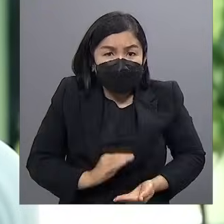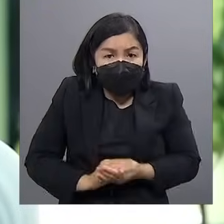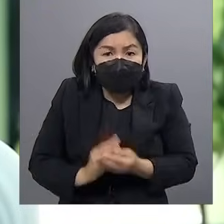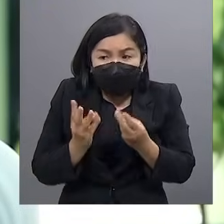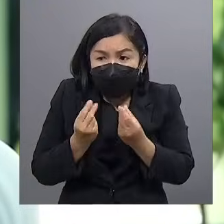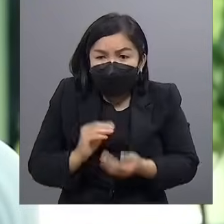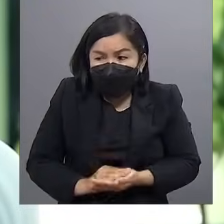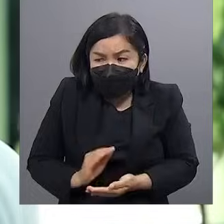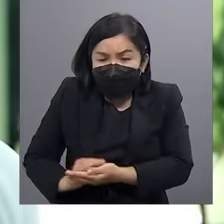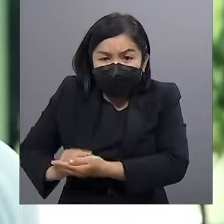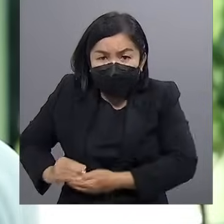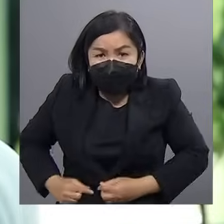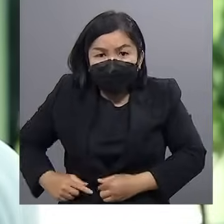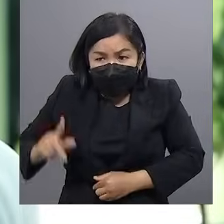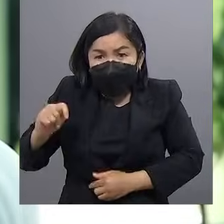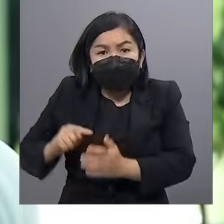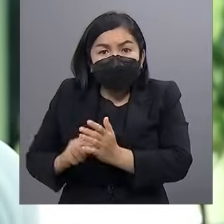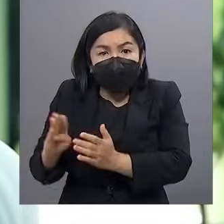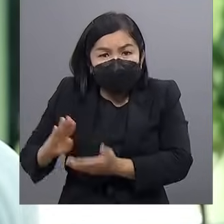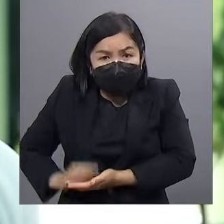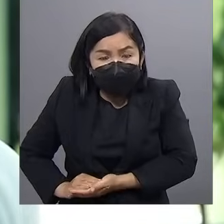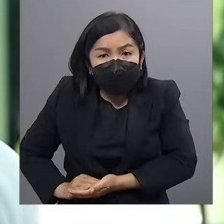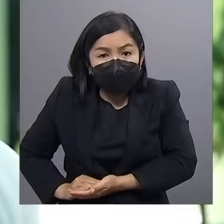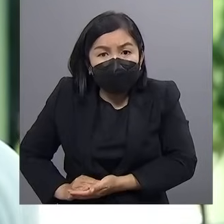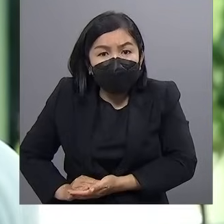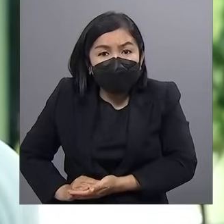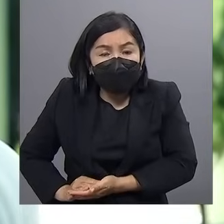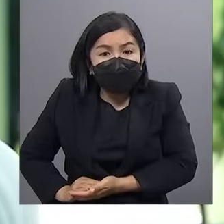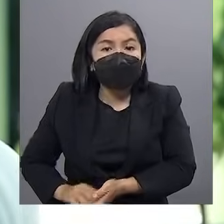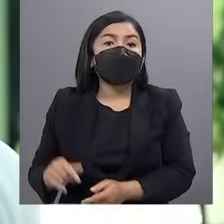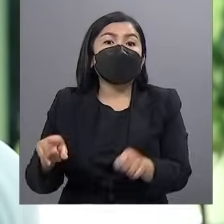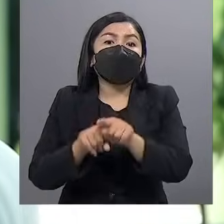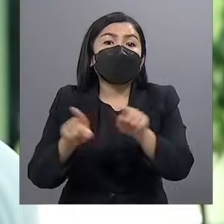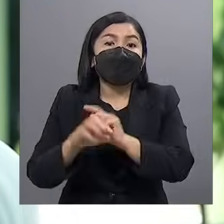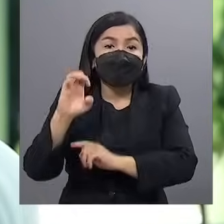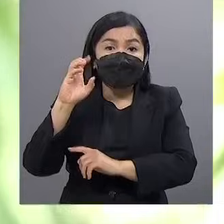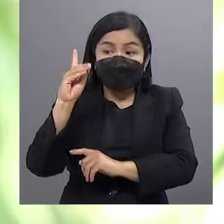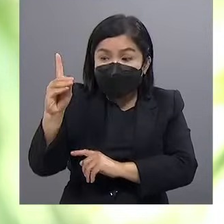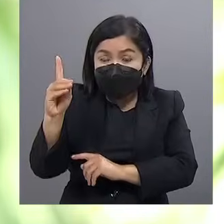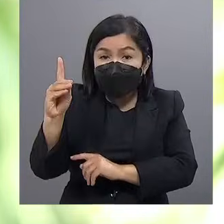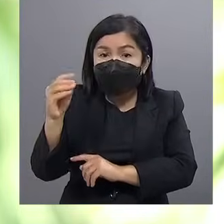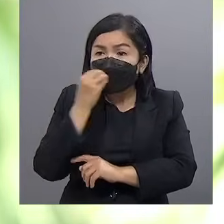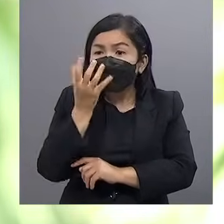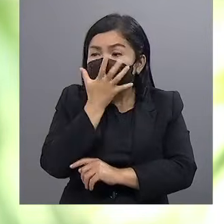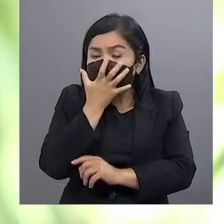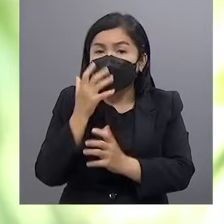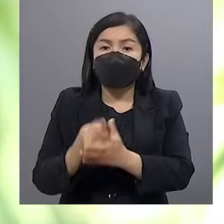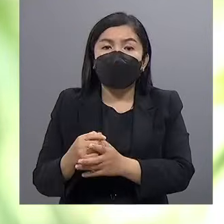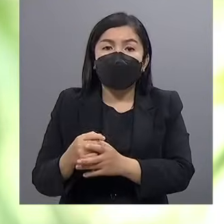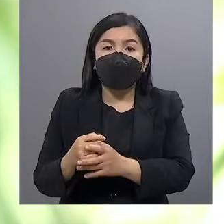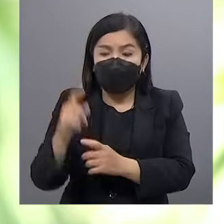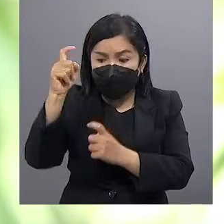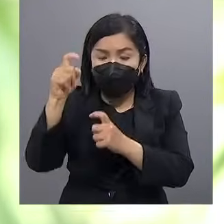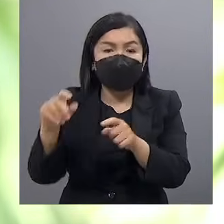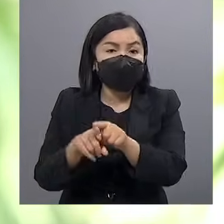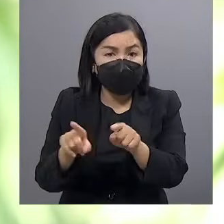ผิวนั้นกับที่สับได้เหมือนกันซึ่งวิตามิน D dogที่เยอะเกิดไปเนี่ยทำให้เกิดพิษในร่างกายได้เหมือนกันครับเพราะฉะนั้นข้าไม่ต้อง